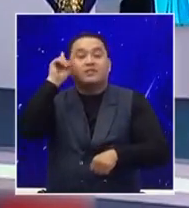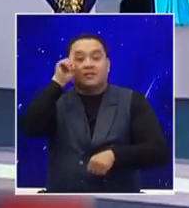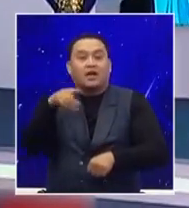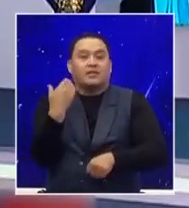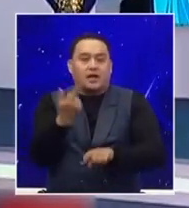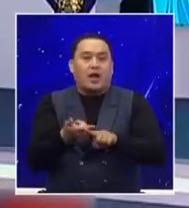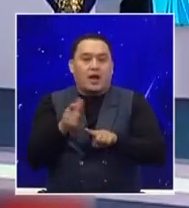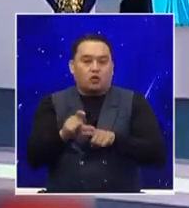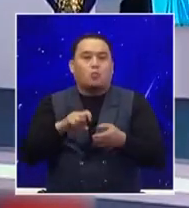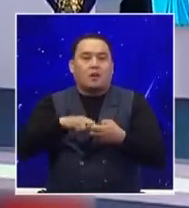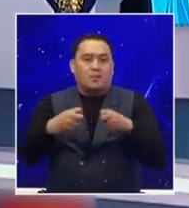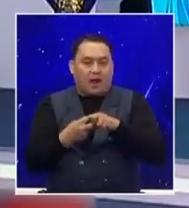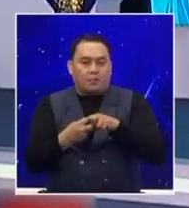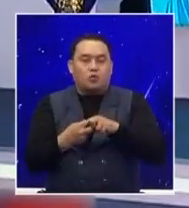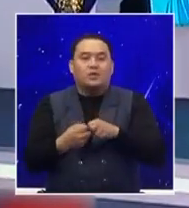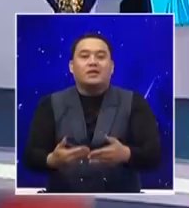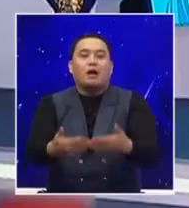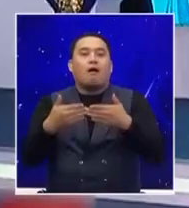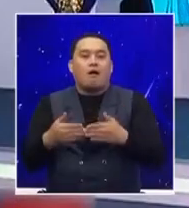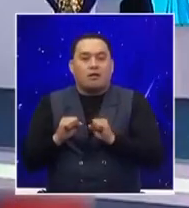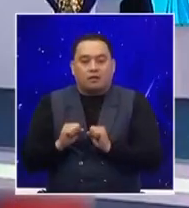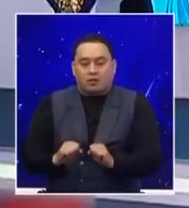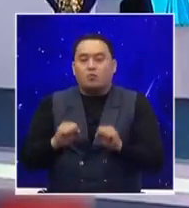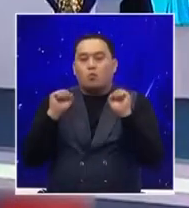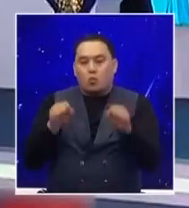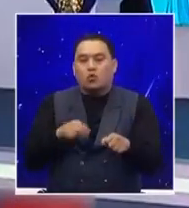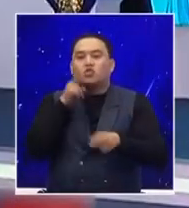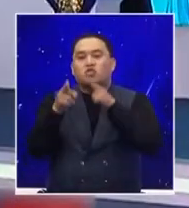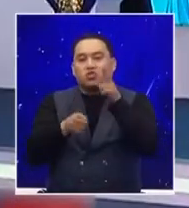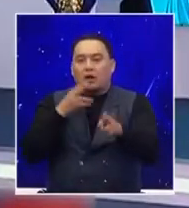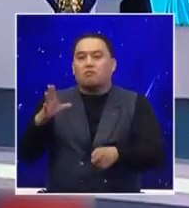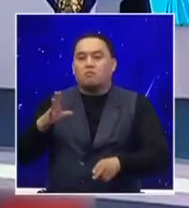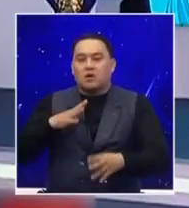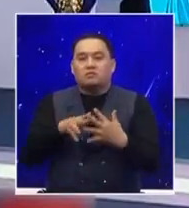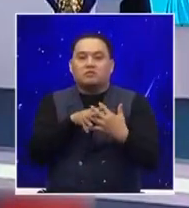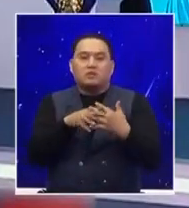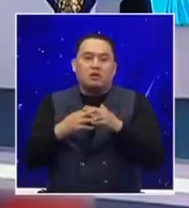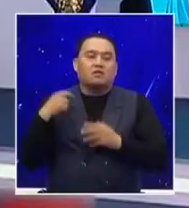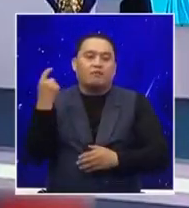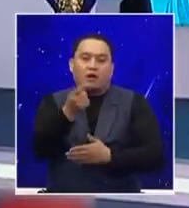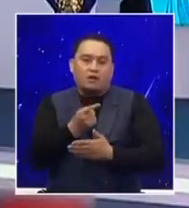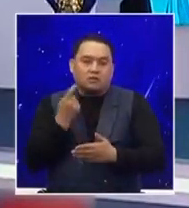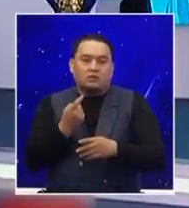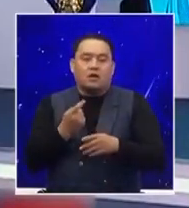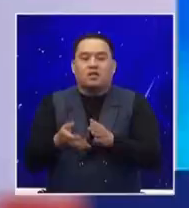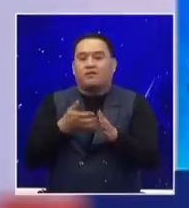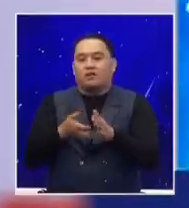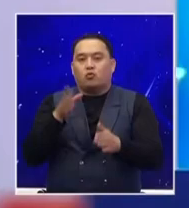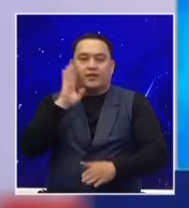Какие меры предпринимаются, чтобы избежать нехватки воды? Жаловались ли вам представители сельскохозяйственной отрасли на дефицит